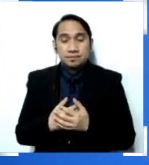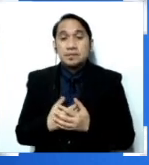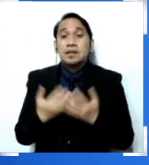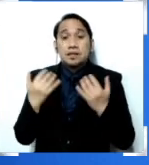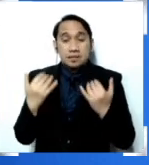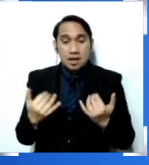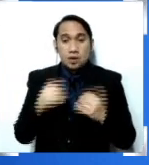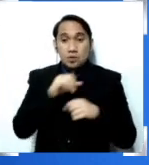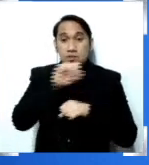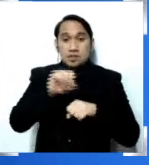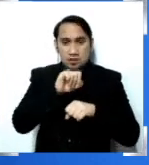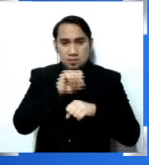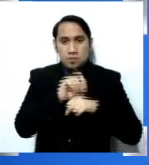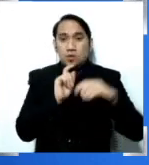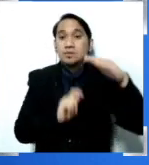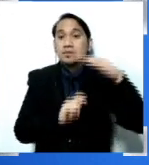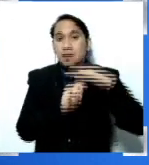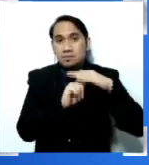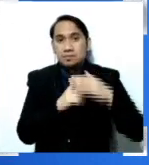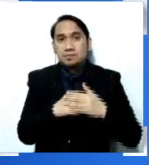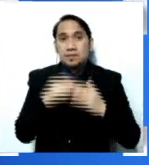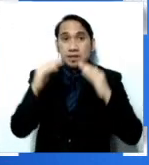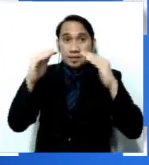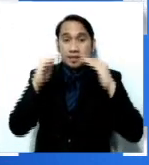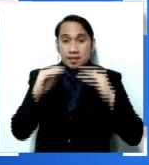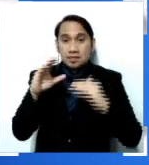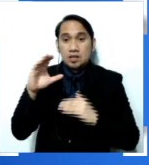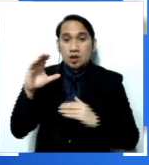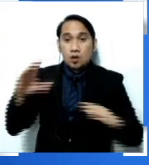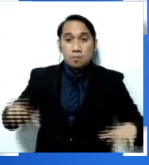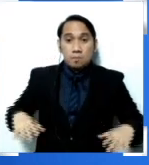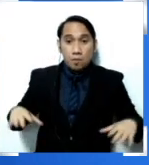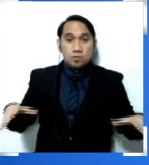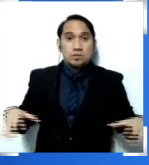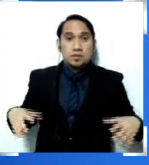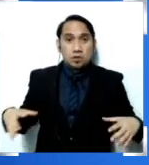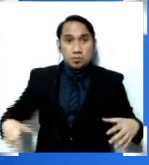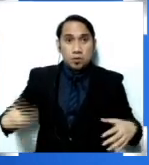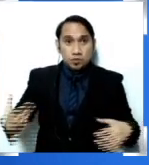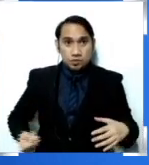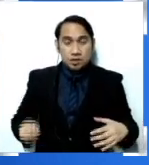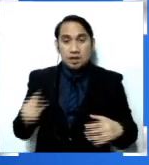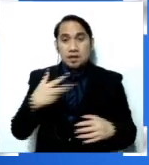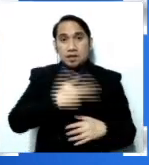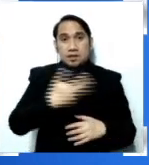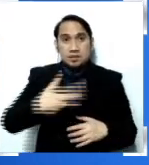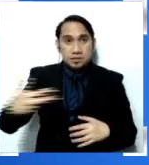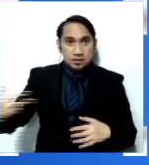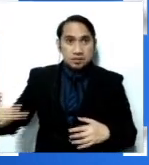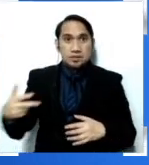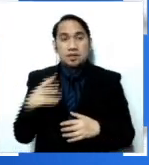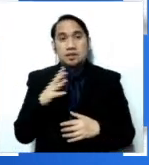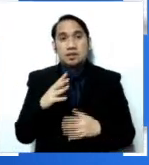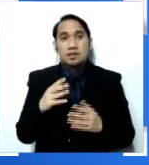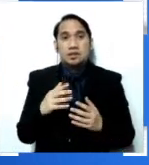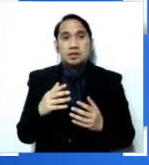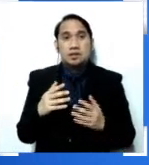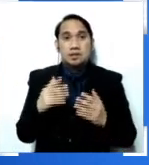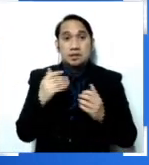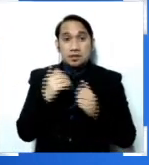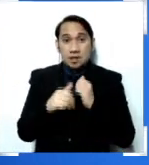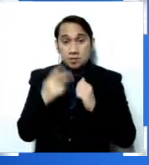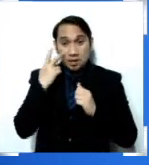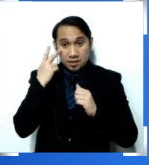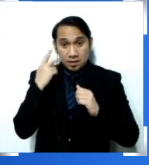rin ang nangunguna, sunod ang Cambodia at Indonesia. Naungusan ng Pilipinas ang Brunei at Vietnam, bagamat hindi lalagpas sa 400